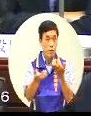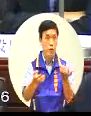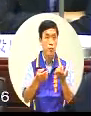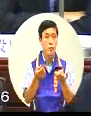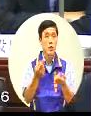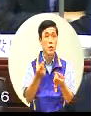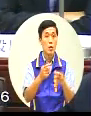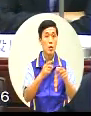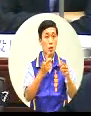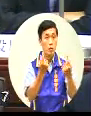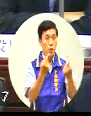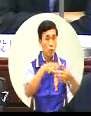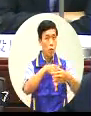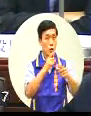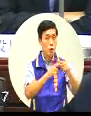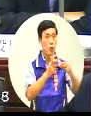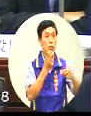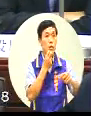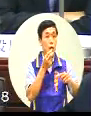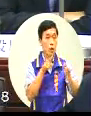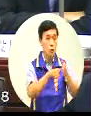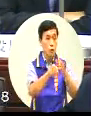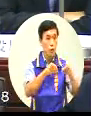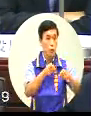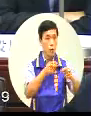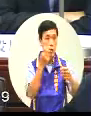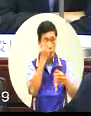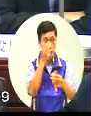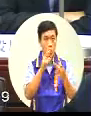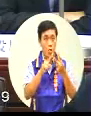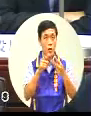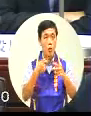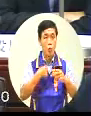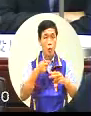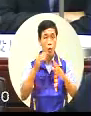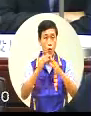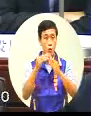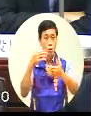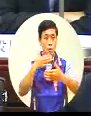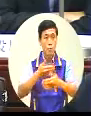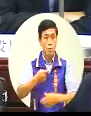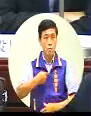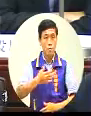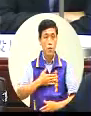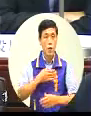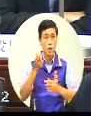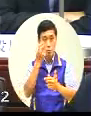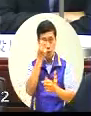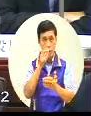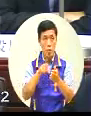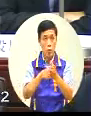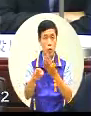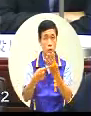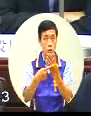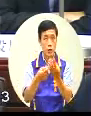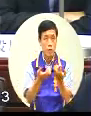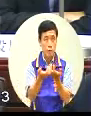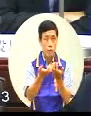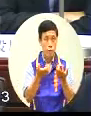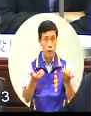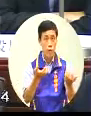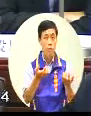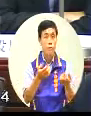括中央专案调查跟我们本局的专案调查，还有突发事件，一定要分类出来，这样可以看得出来哪一些这